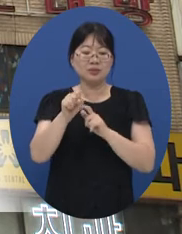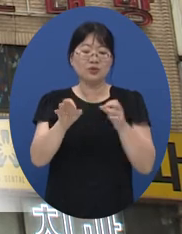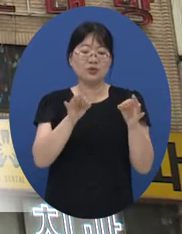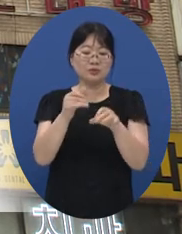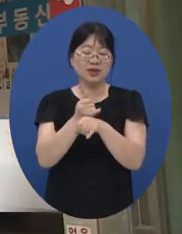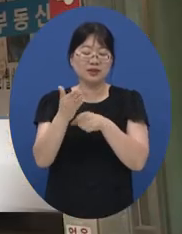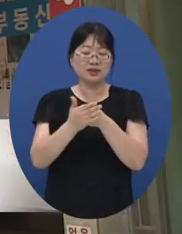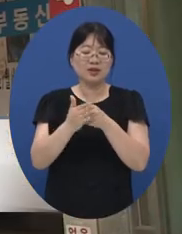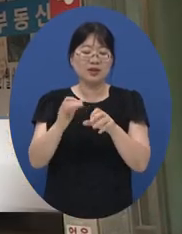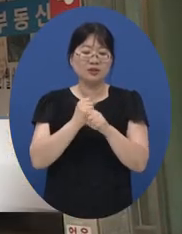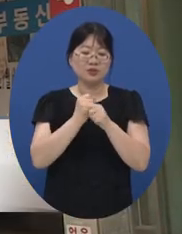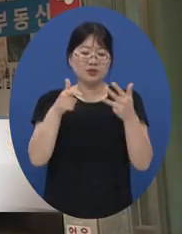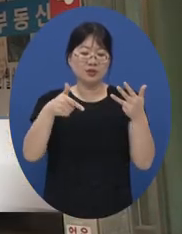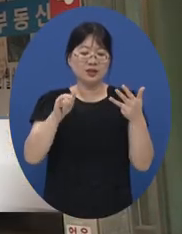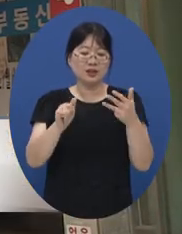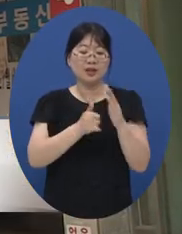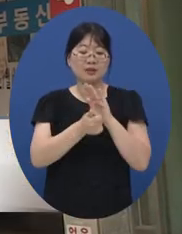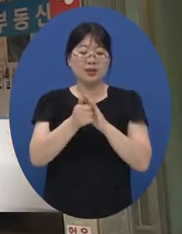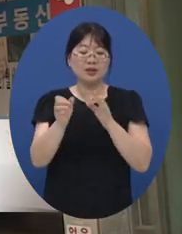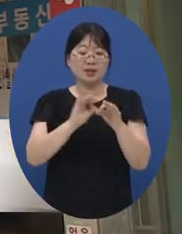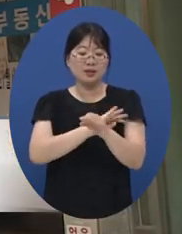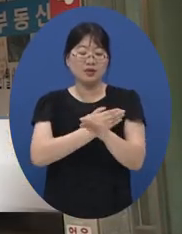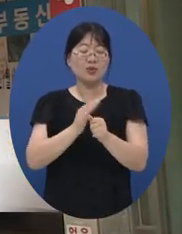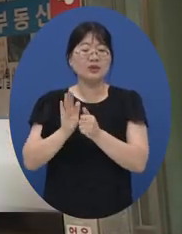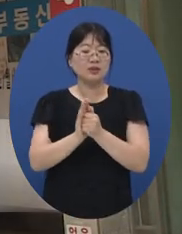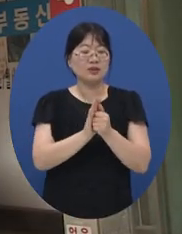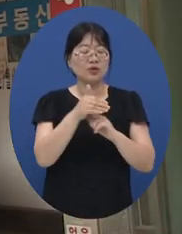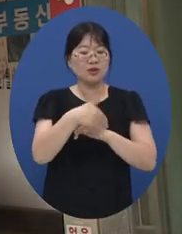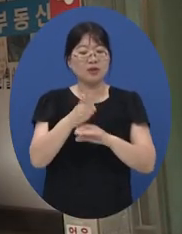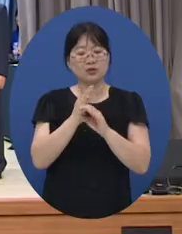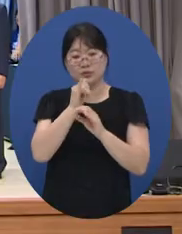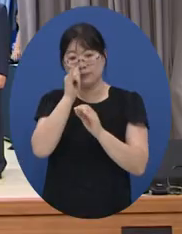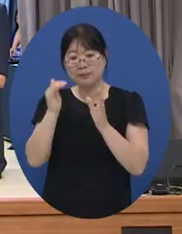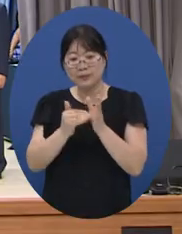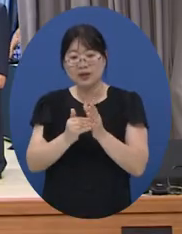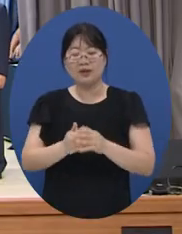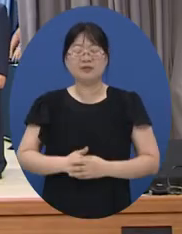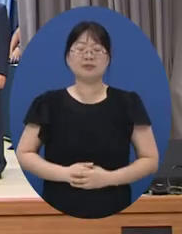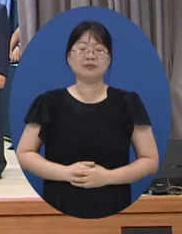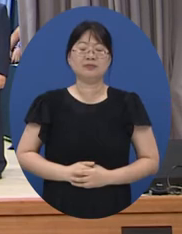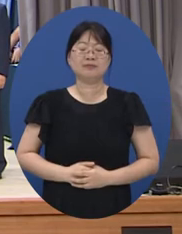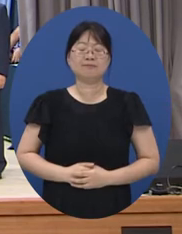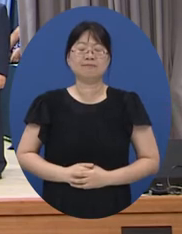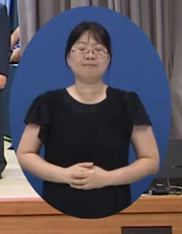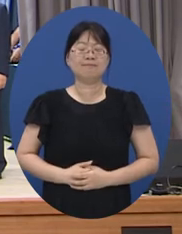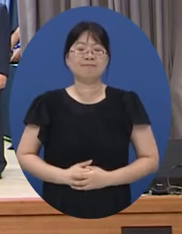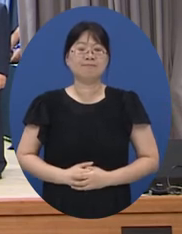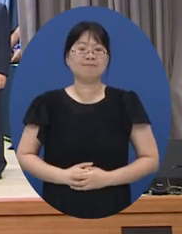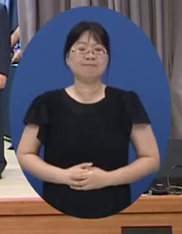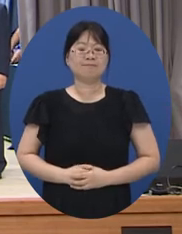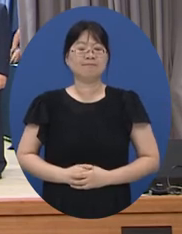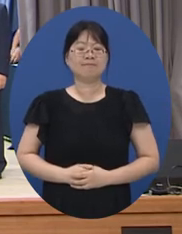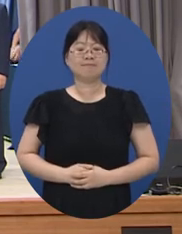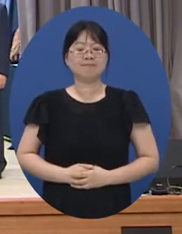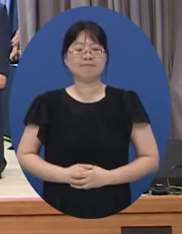80억 원을 투입해 총 8개의 희망 상권을 지원할 계획입니다. 경기지TV 김태희입니다.